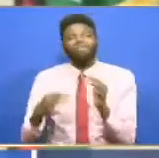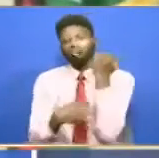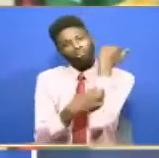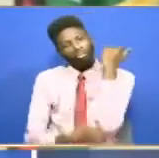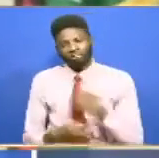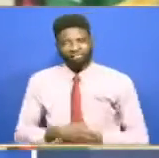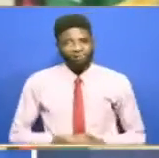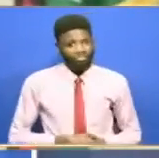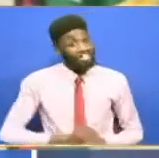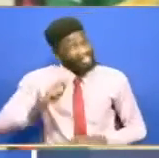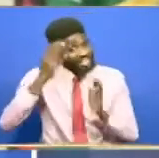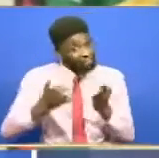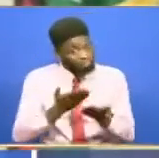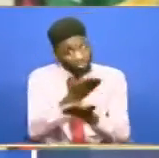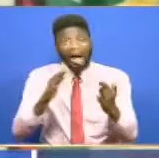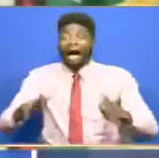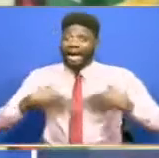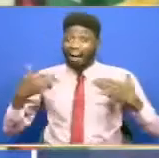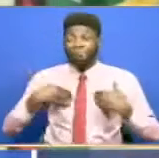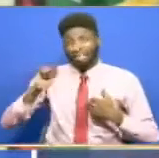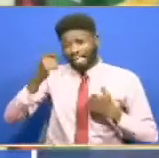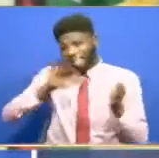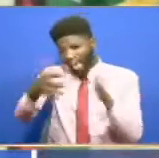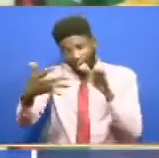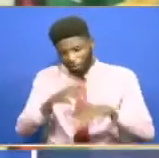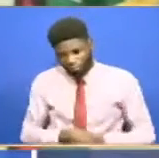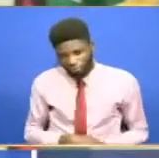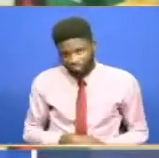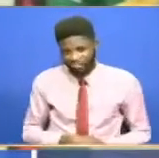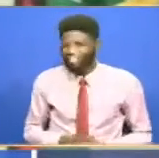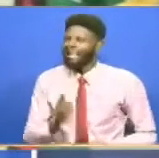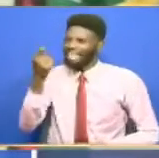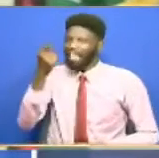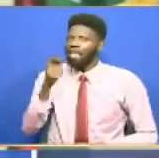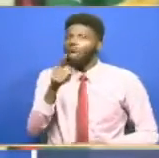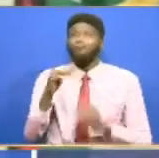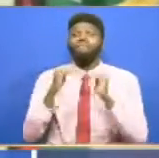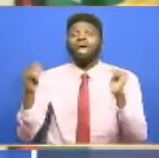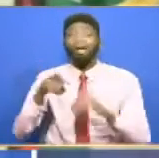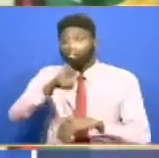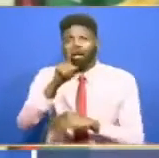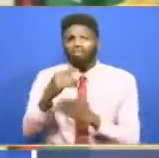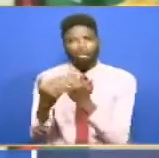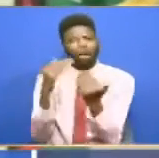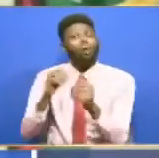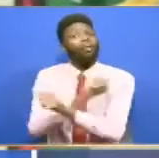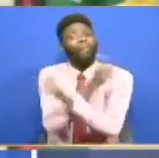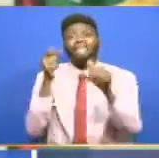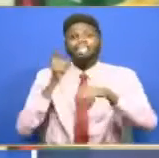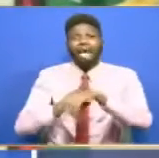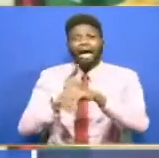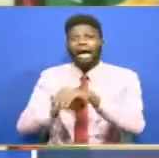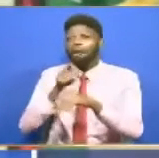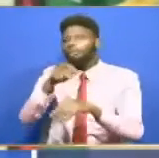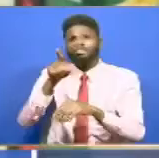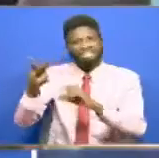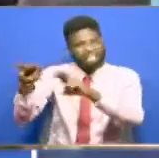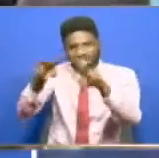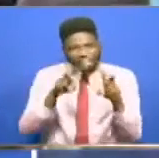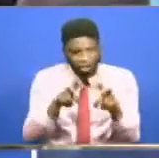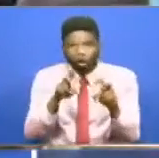country, Kenya? Is Kenya a fair country where you are treated equally when you seek opportunities and